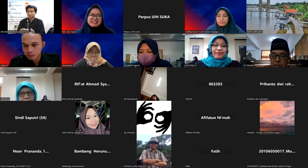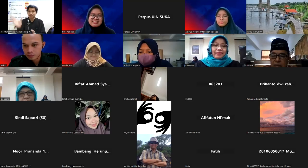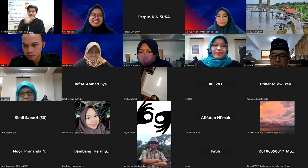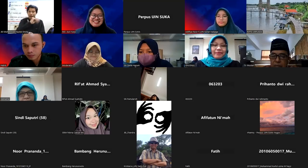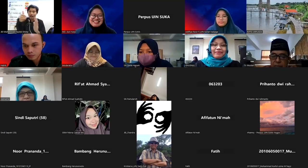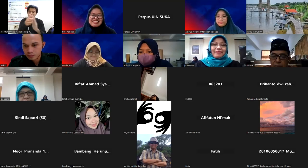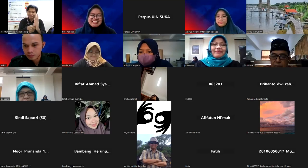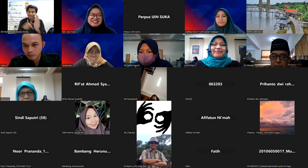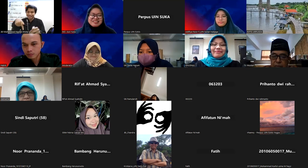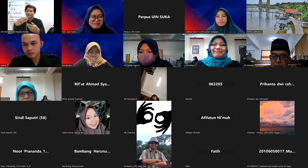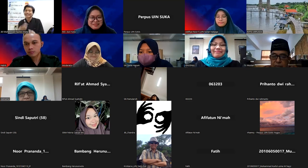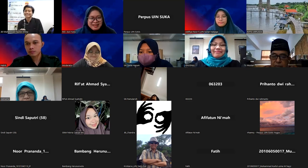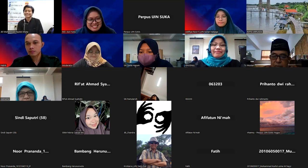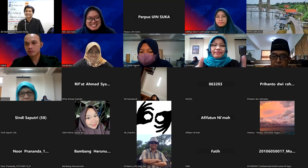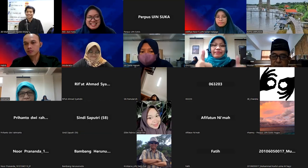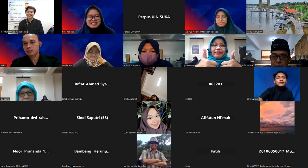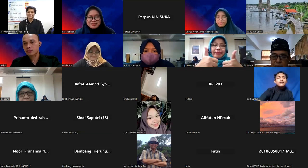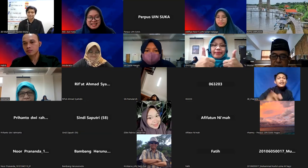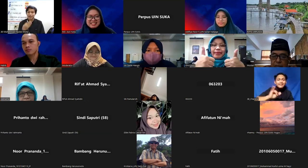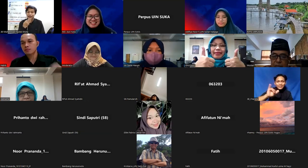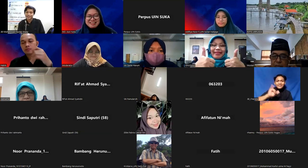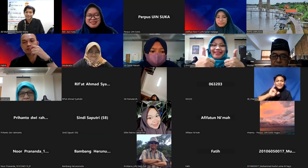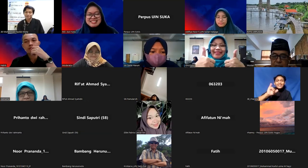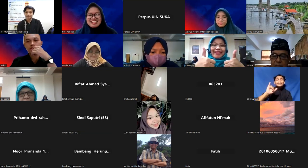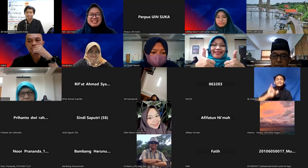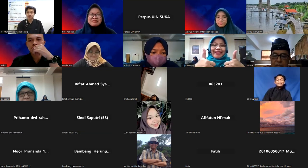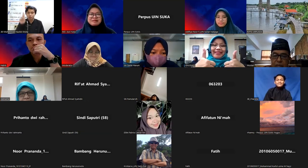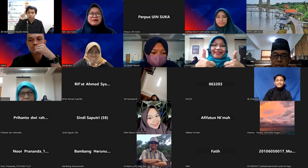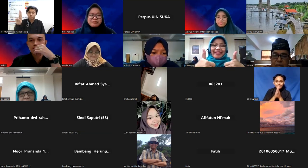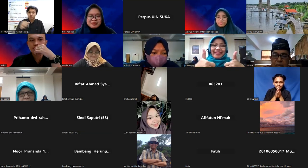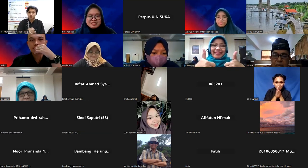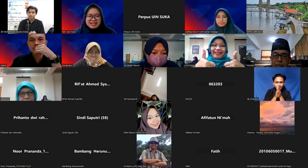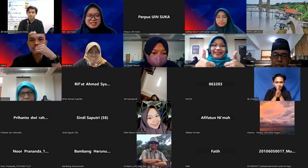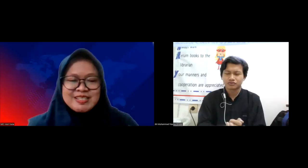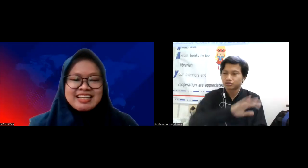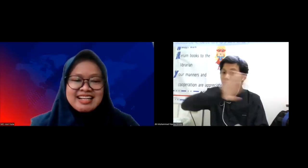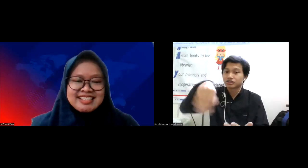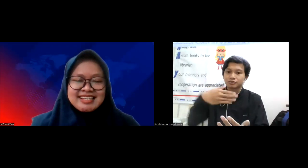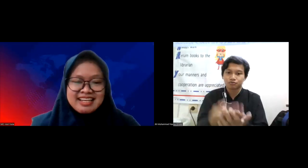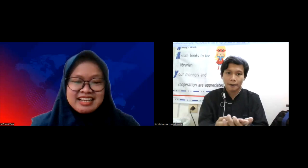isyarat Terima kasih juga kepada perpustakaan